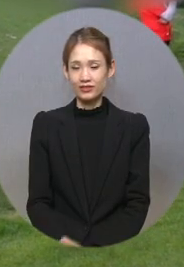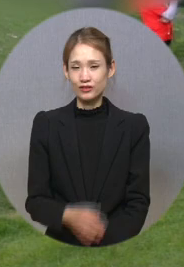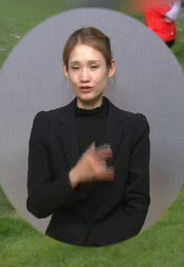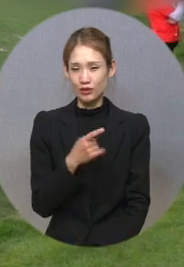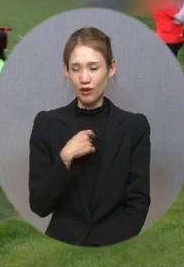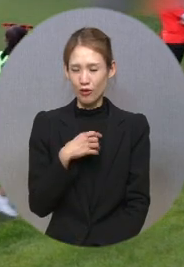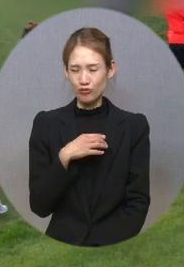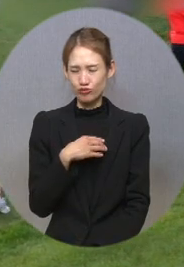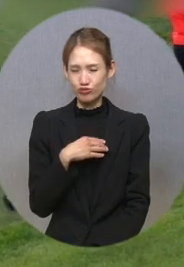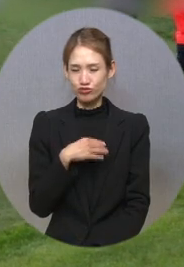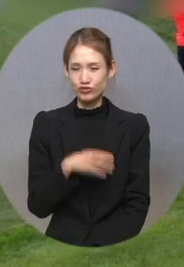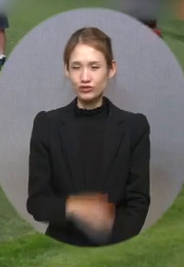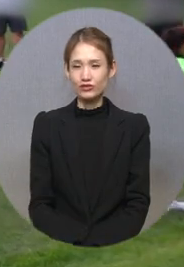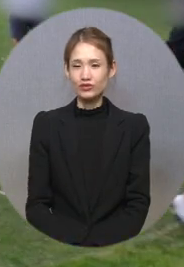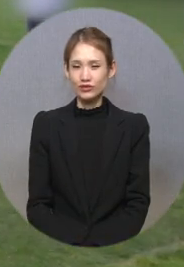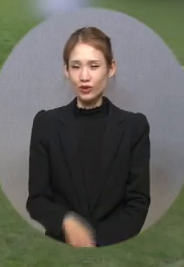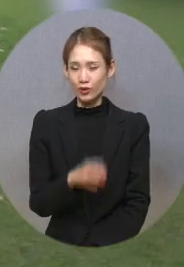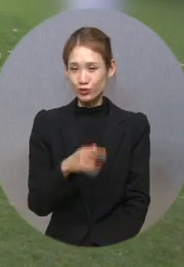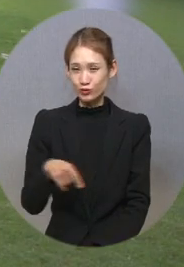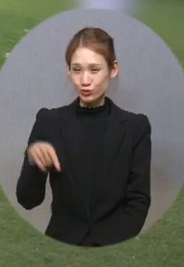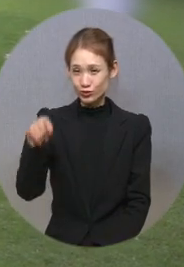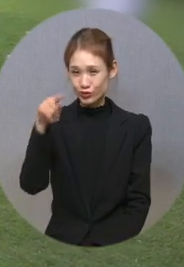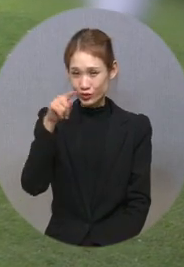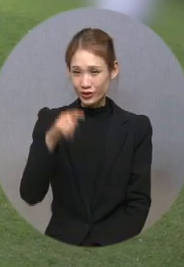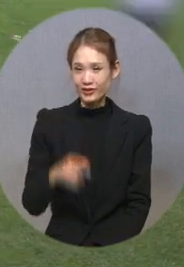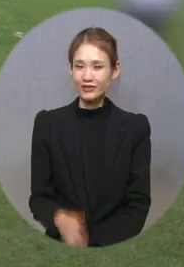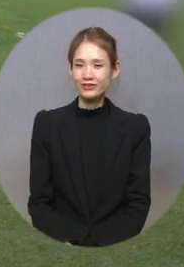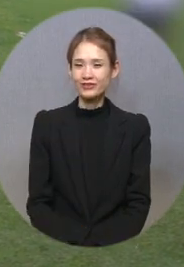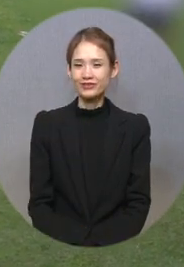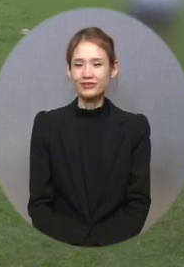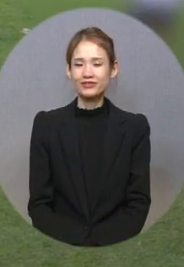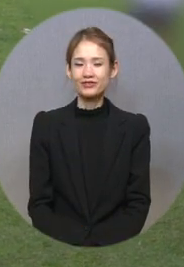무서웠나봐요. 오른쪽으로 갔네. 어구 어구.